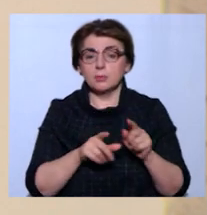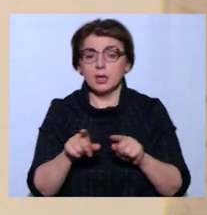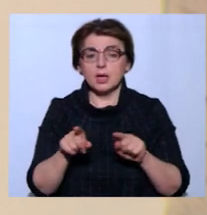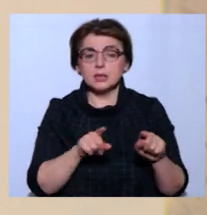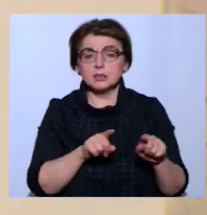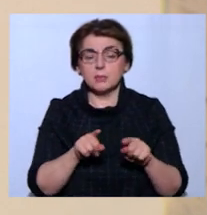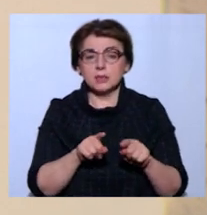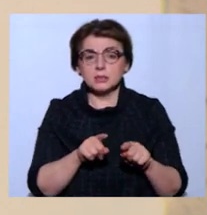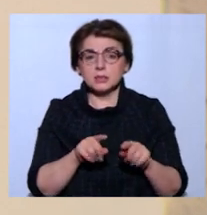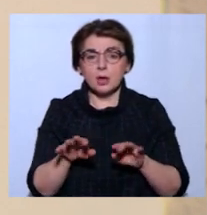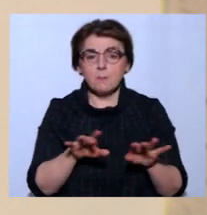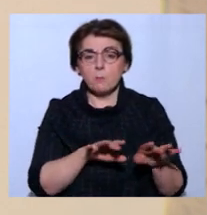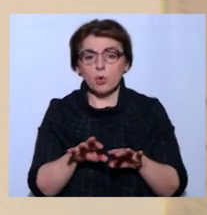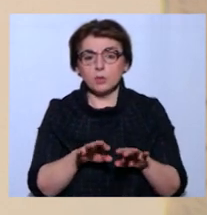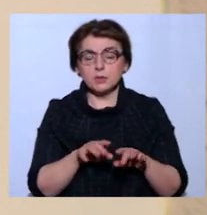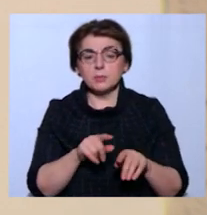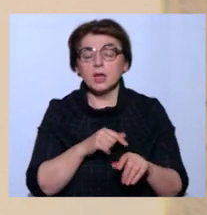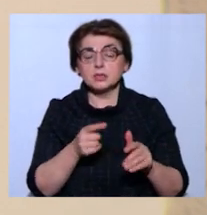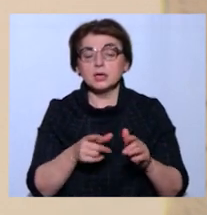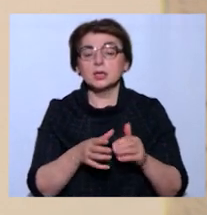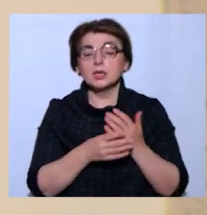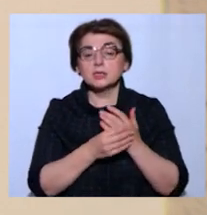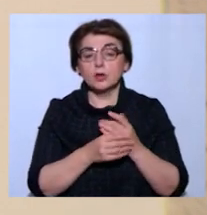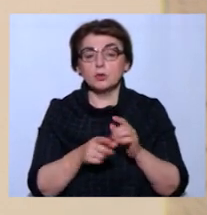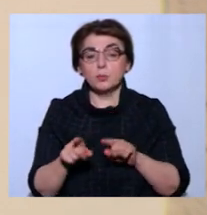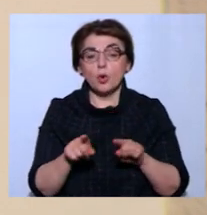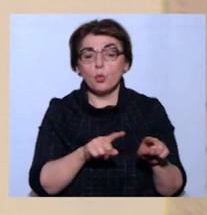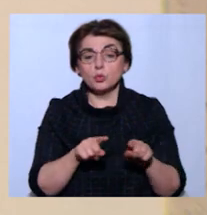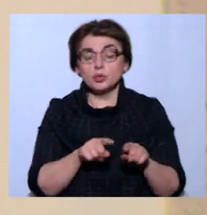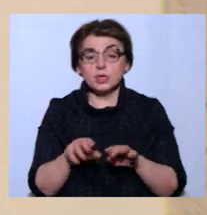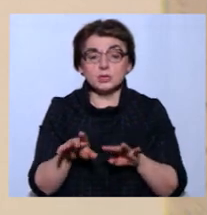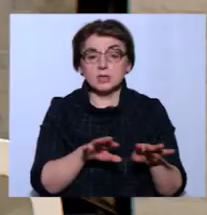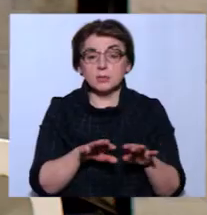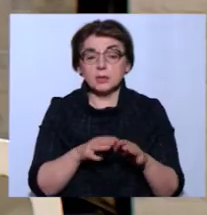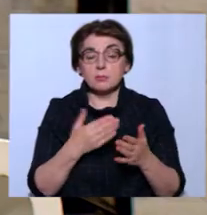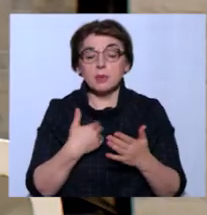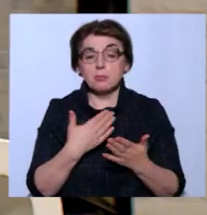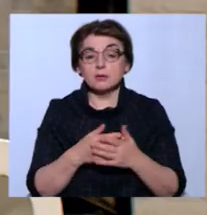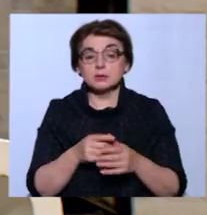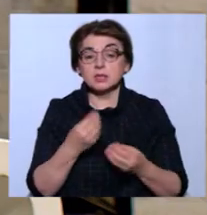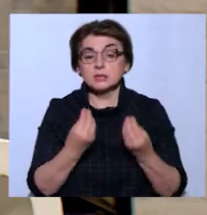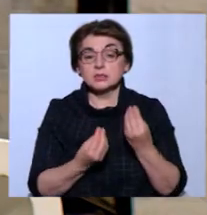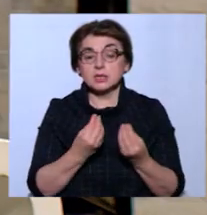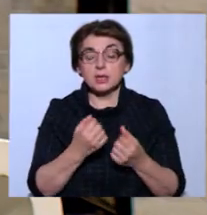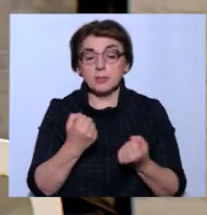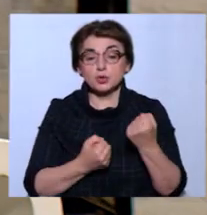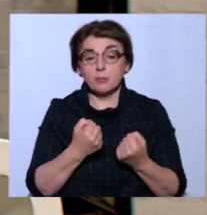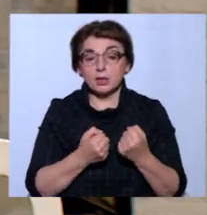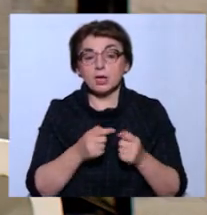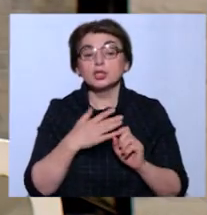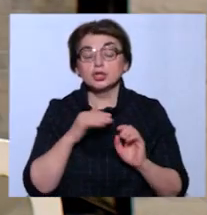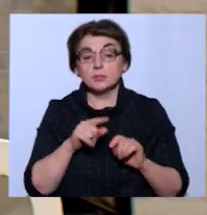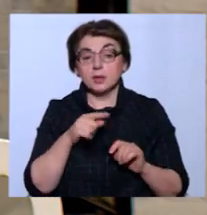მოქმედებენ, ესე იგი სხეულები ურთიერთქმედებენ. აი მაგალითად, მე მაქვს სათამაშო მანქანა. შემიძლია ამ